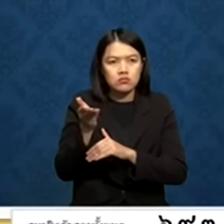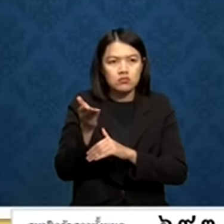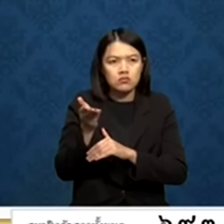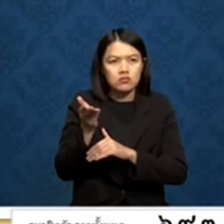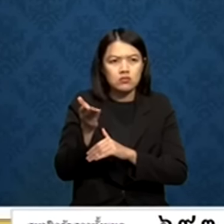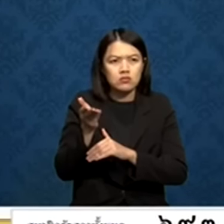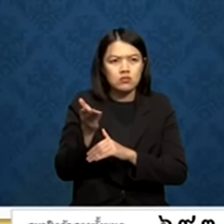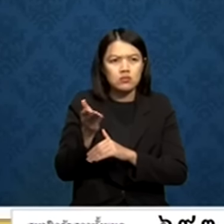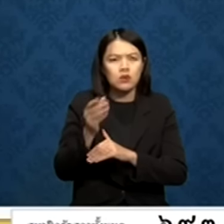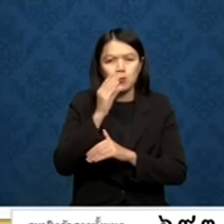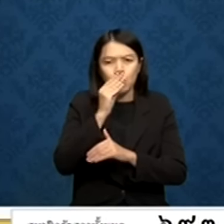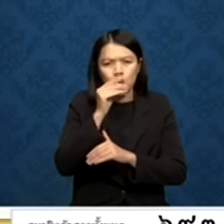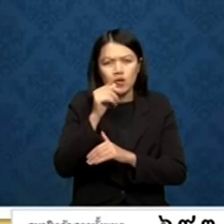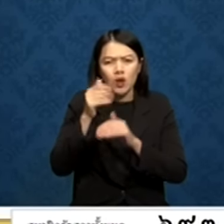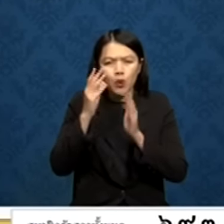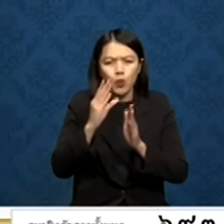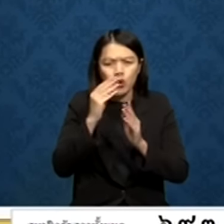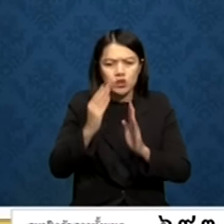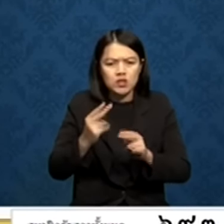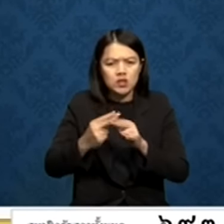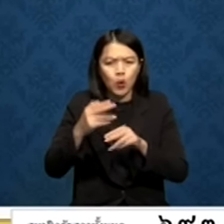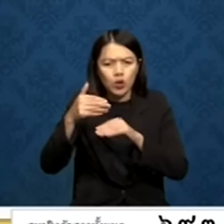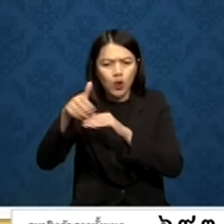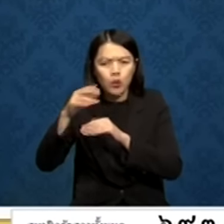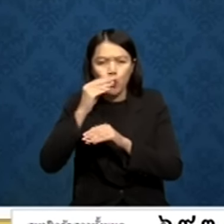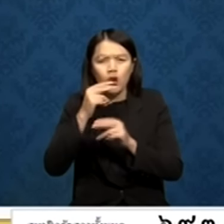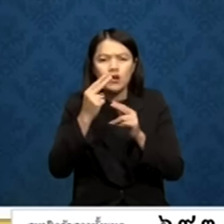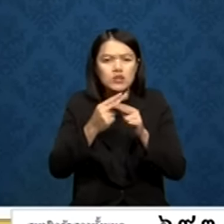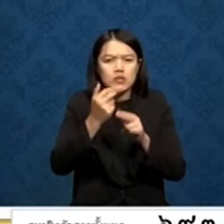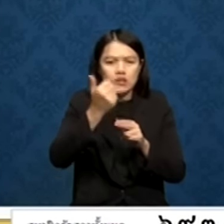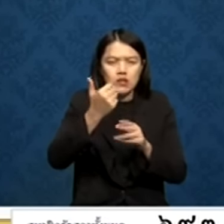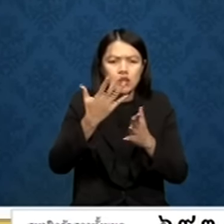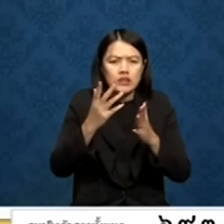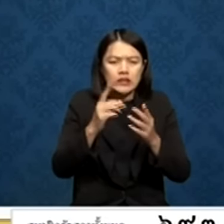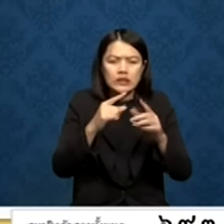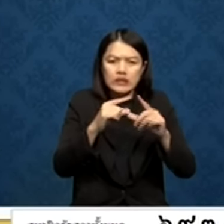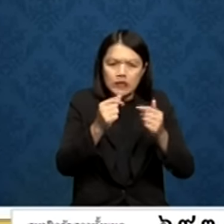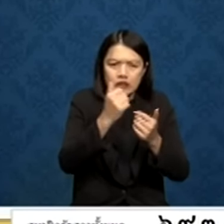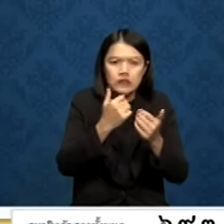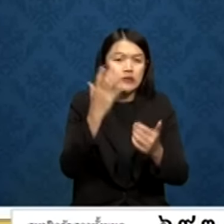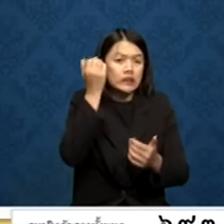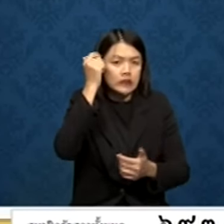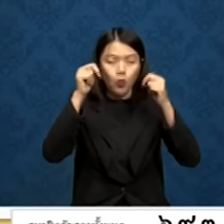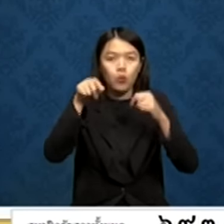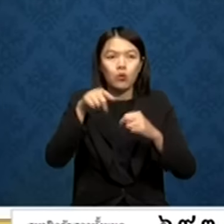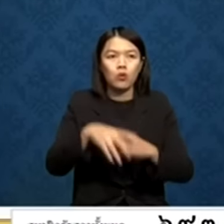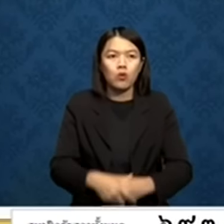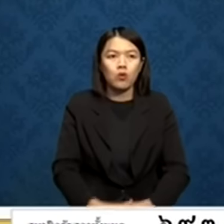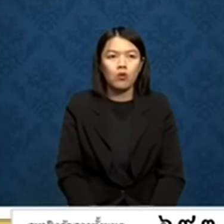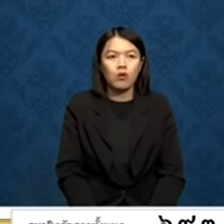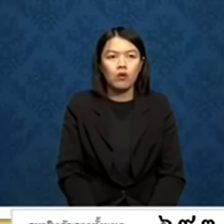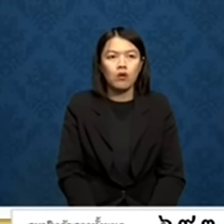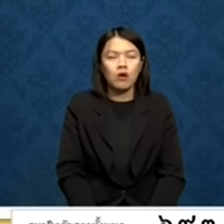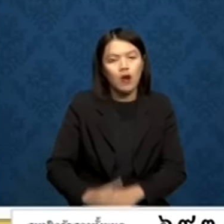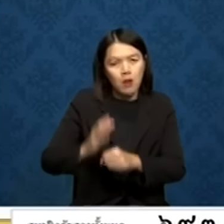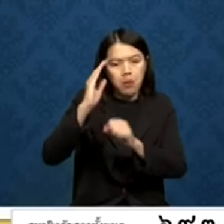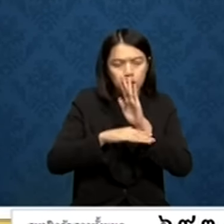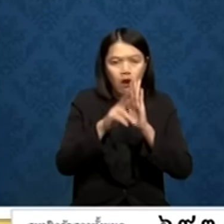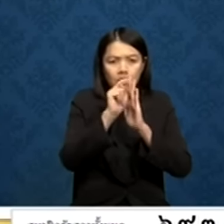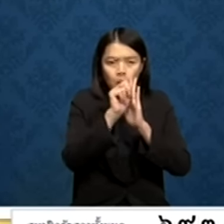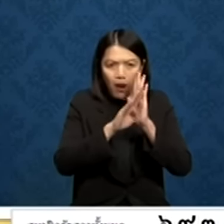านจะไปล่ำลี่ล่ำไรกับบุคคลภายนอกทำไมท่านพูดเรื่องอื่นไม่ได้เลยฮะวันนี้ท่านแพทองธารนายกรัฐมนตรีท่านได้มาแถลงนโยบาย